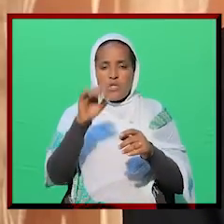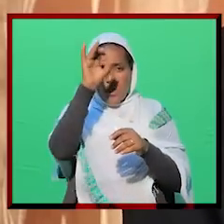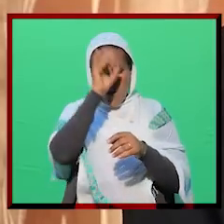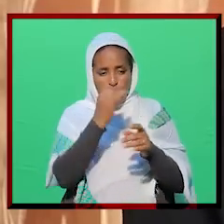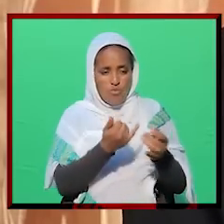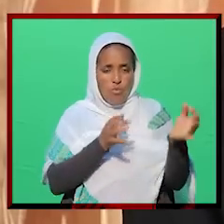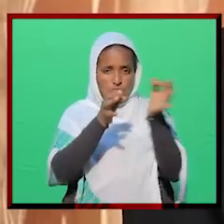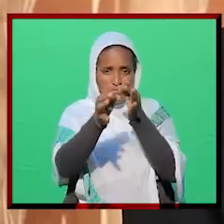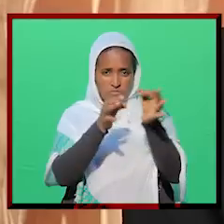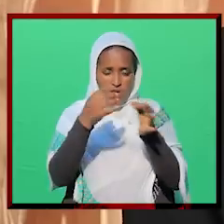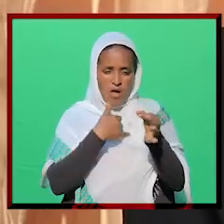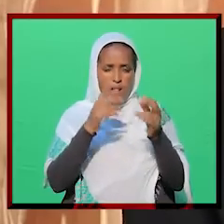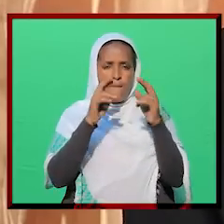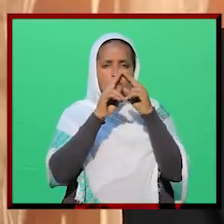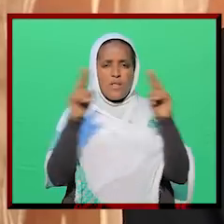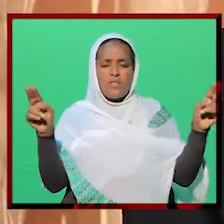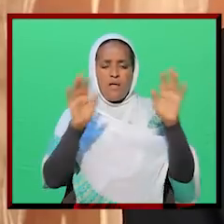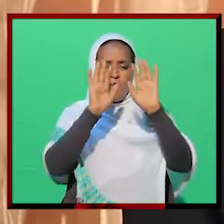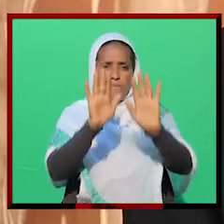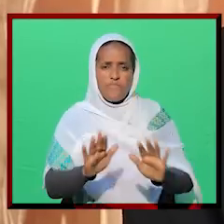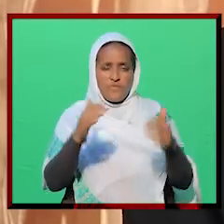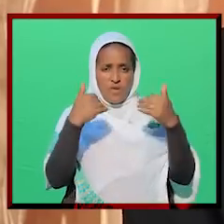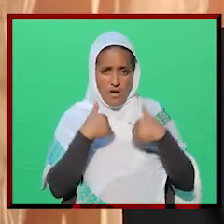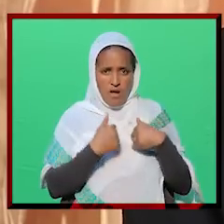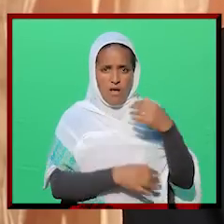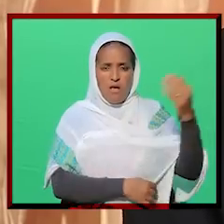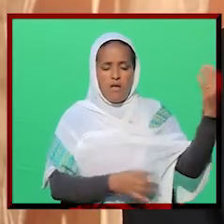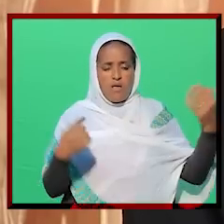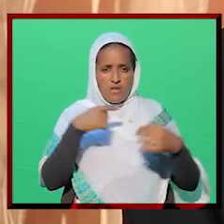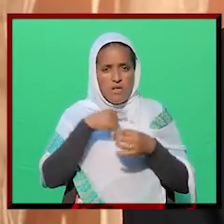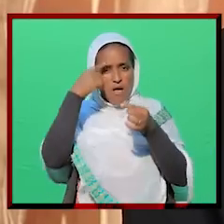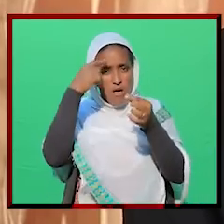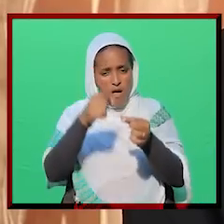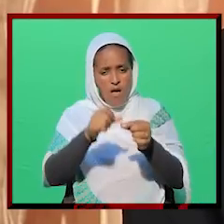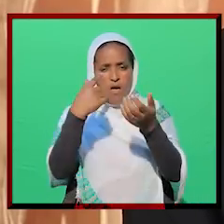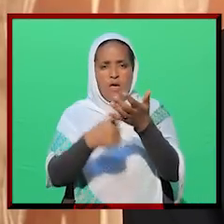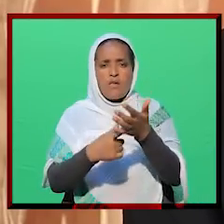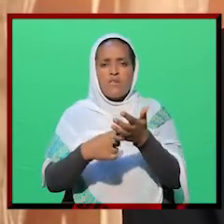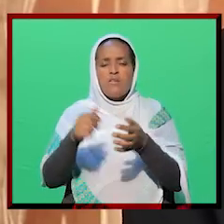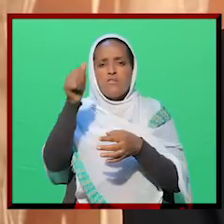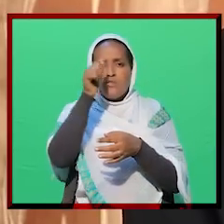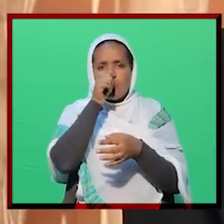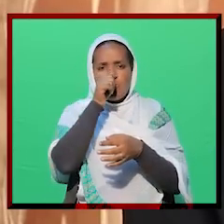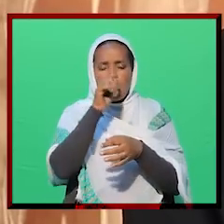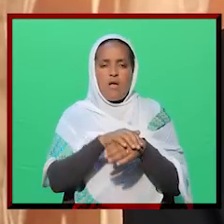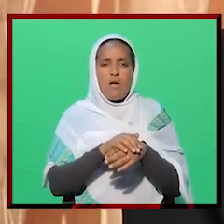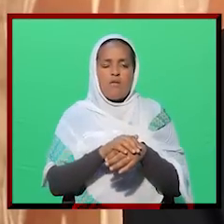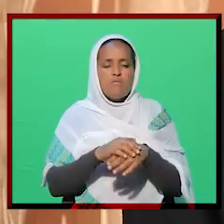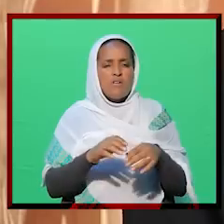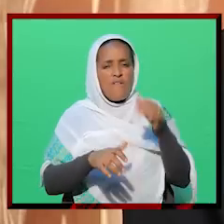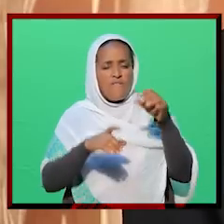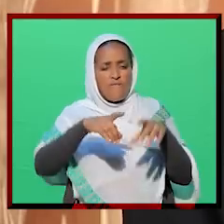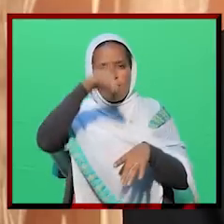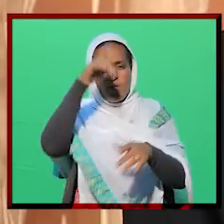ግን ክብሩን መንፈስ ቅዱስ የሰጠው ብለው በማጸን ቅባቶች ይላሉ። ጸጋዎች በዮርዳኖስ መንፈስ ቅዱስ